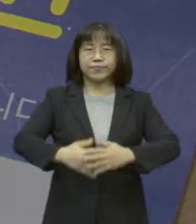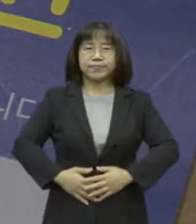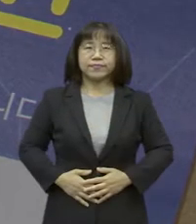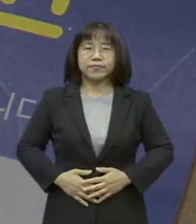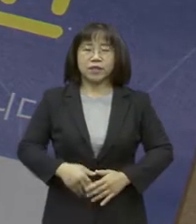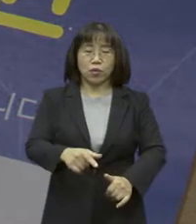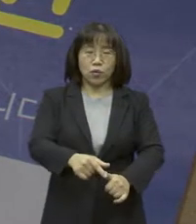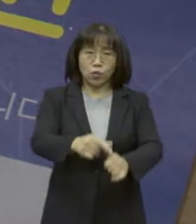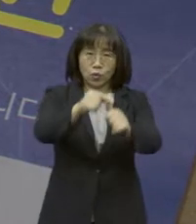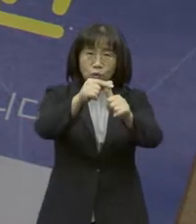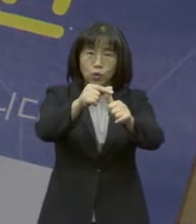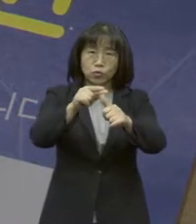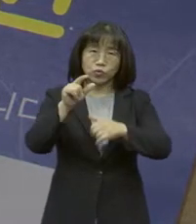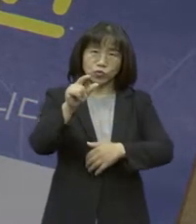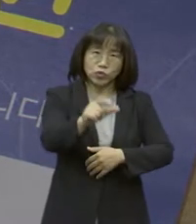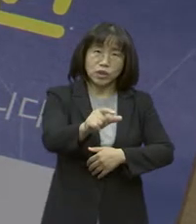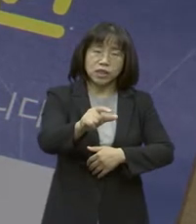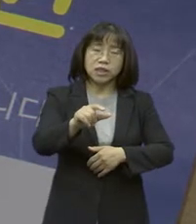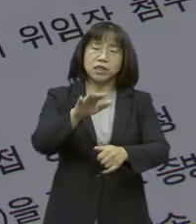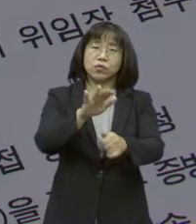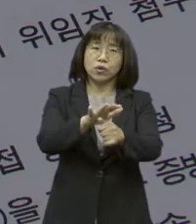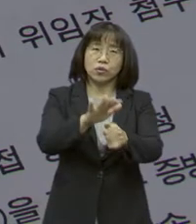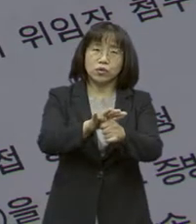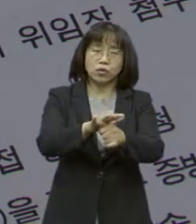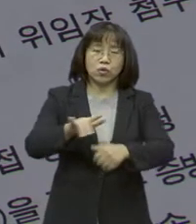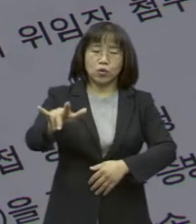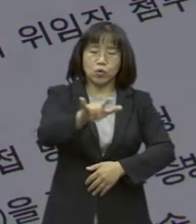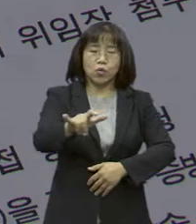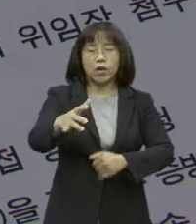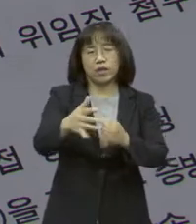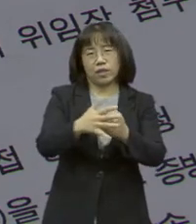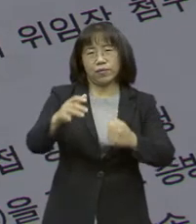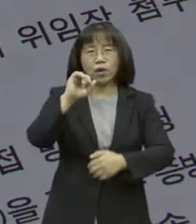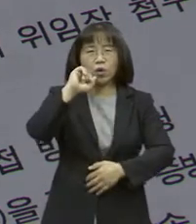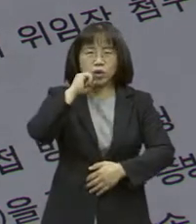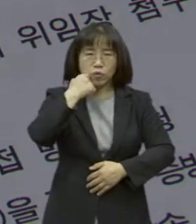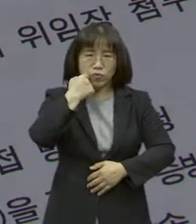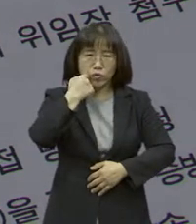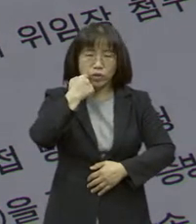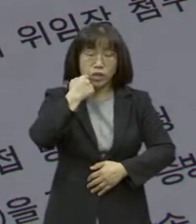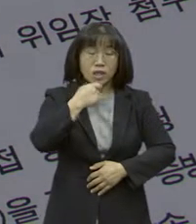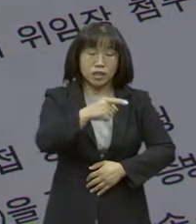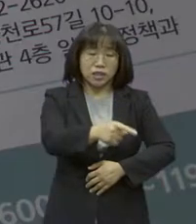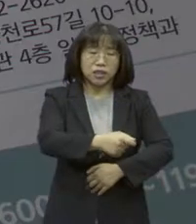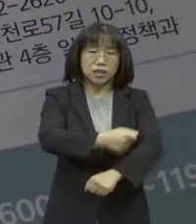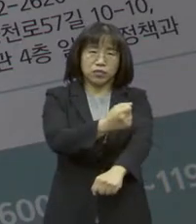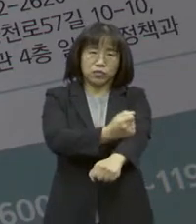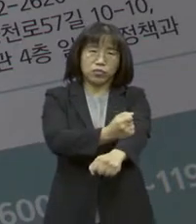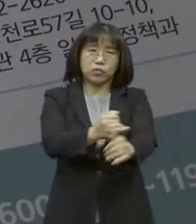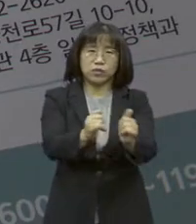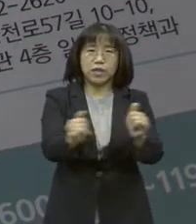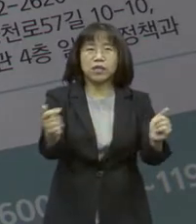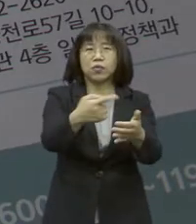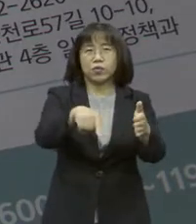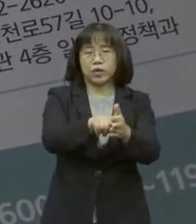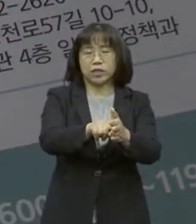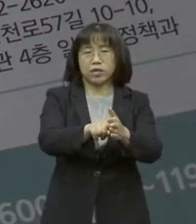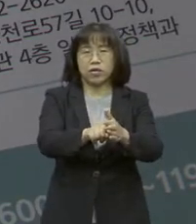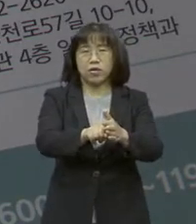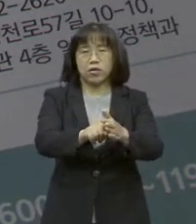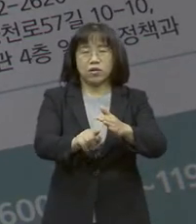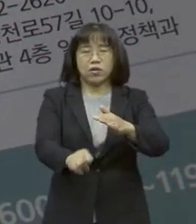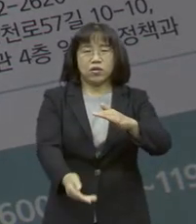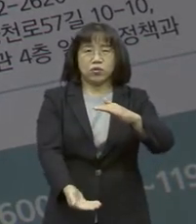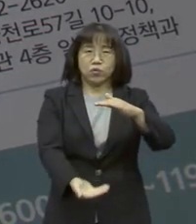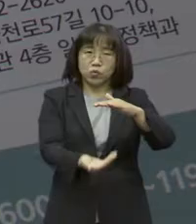고용유지 지원금 은 코로나 입으로 경영상 어려움을 겪고 있는 기업의 무급휴직 근로자를 위해 최대 100만 원을